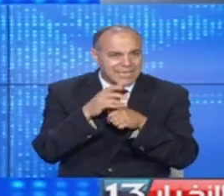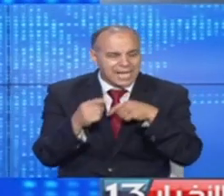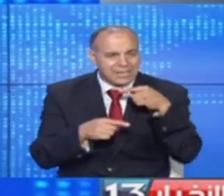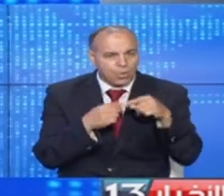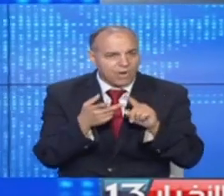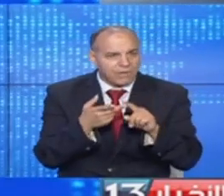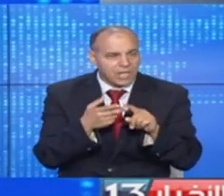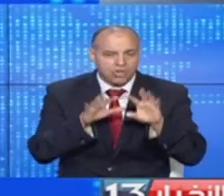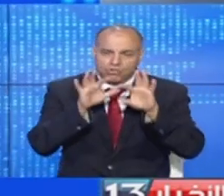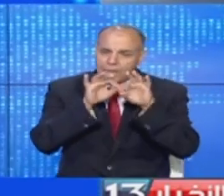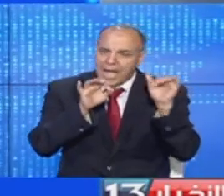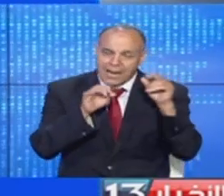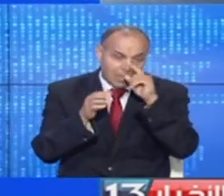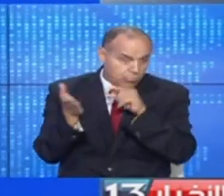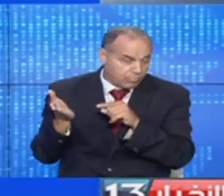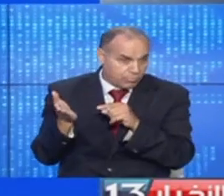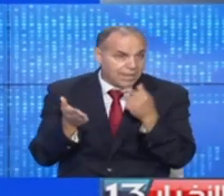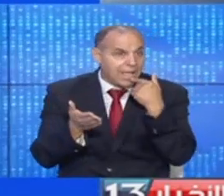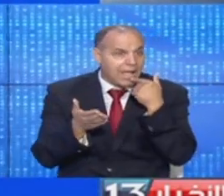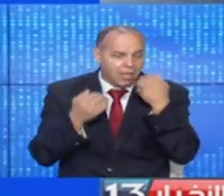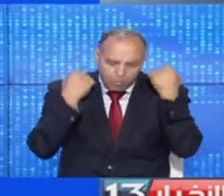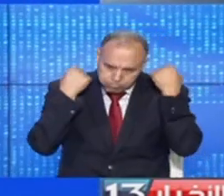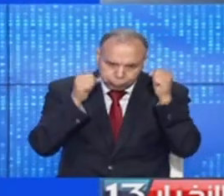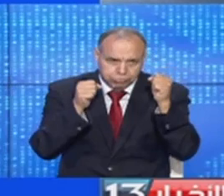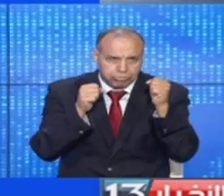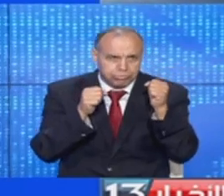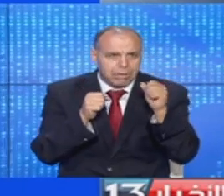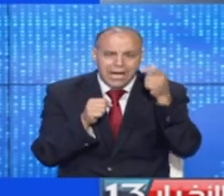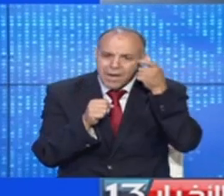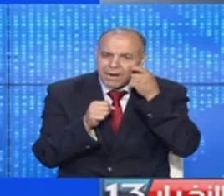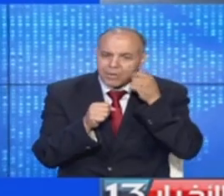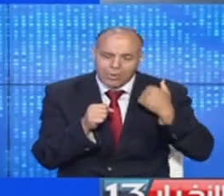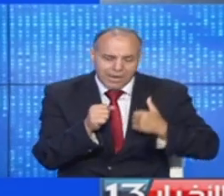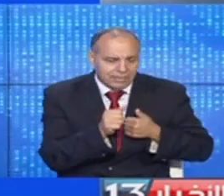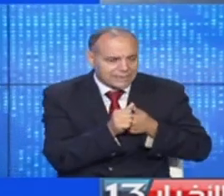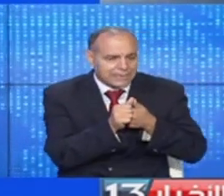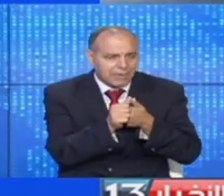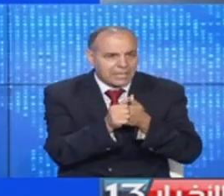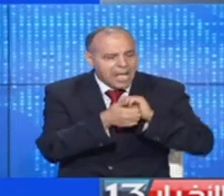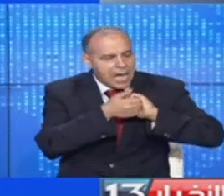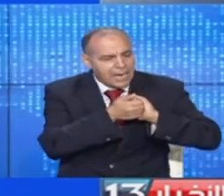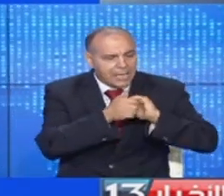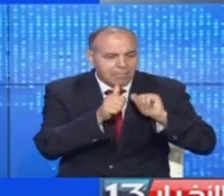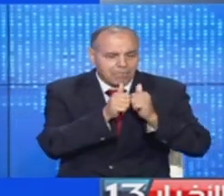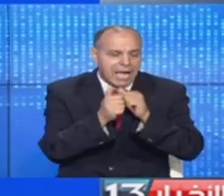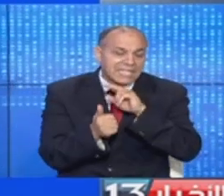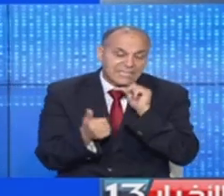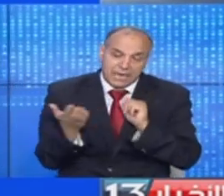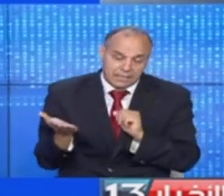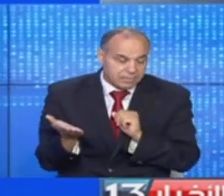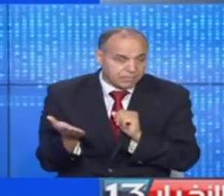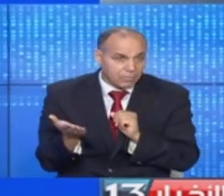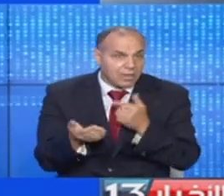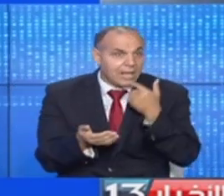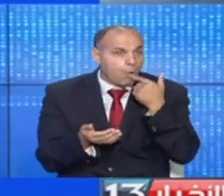الحاليه لجامعه الدول العربيه احتجاجا على تطبيع الامارات والبحرين لعلاقتهم ا مع الكيان الاسرائيلي